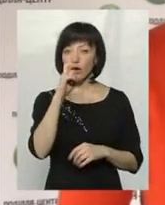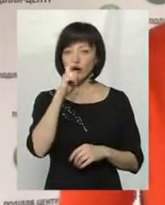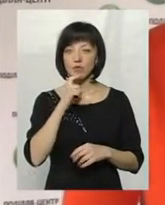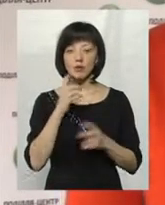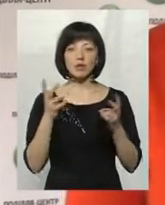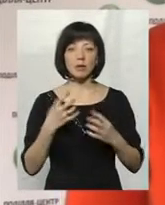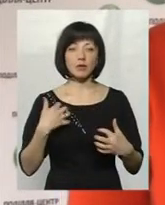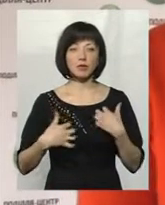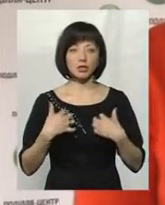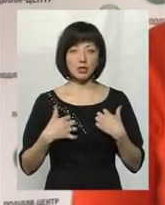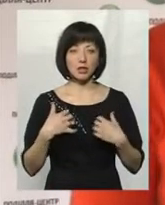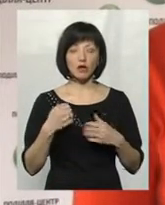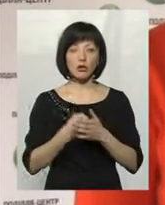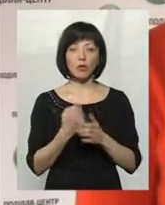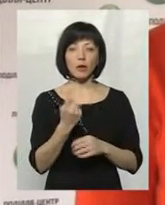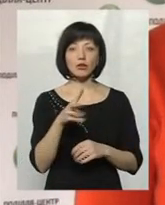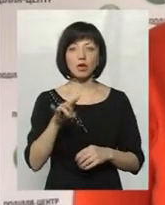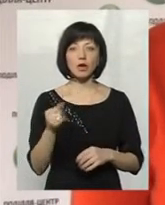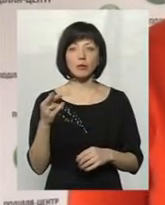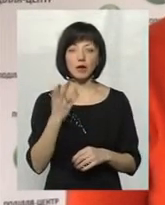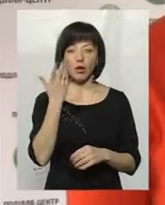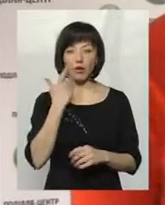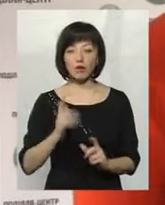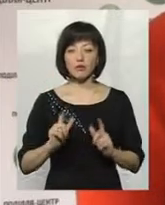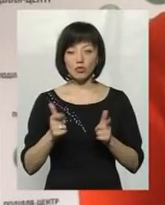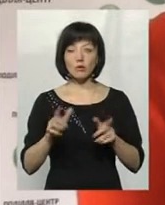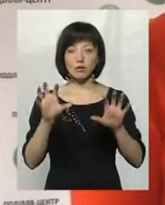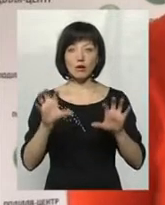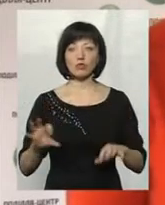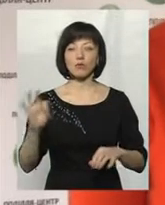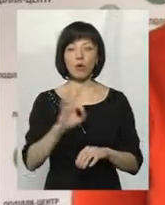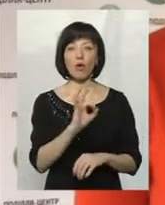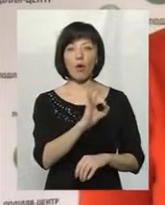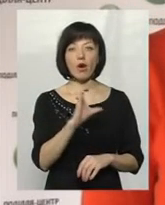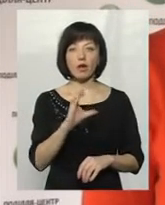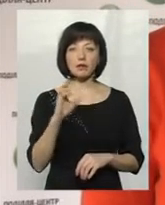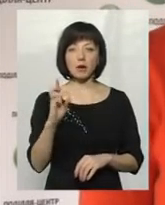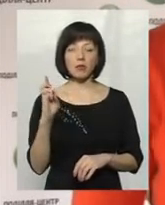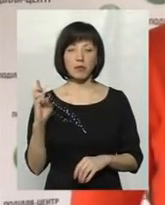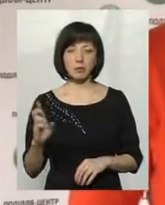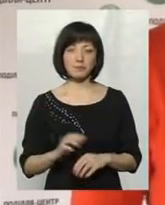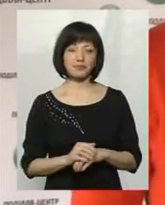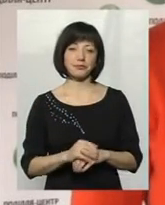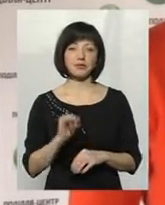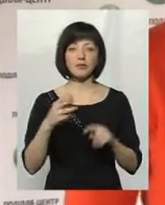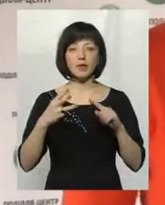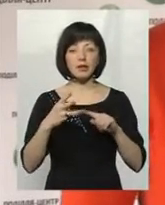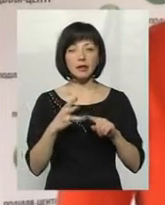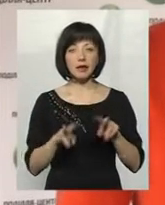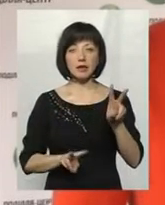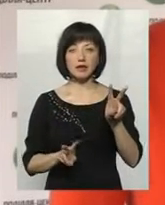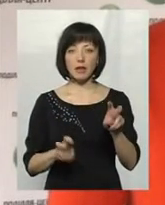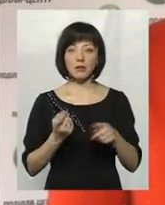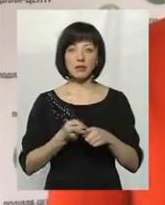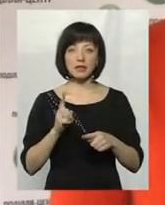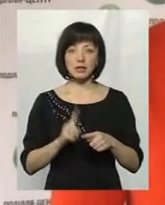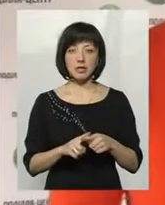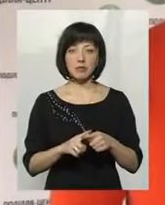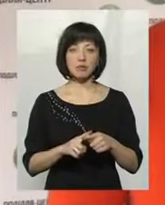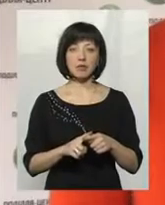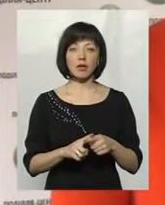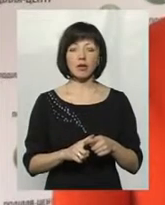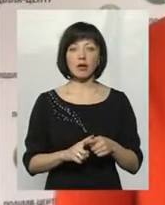варто поспішити, зокрема, до 1 липня, коли вступить закон про ОСББ в силу. І третя тема – це, я би його так